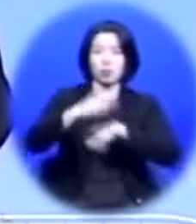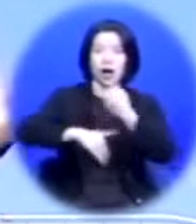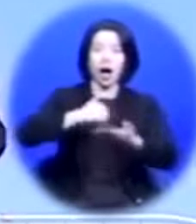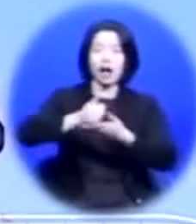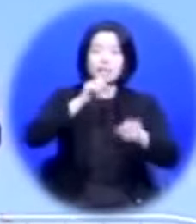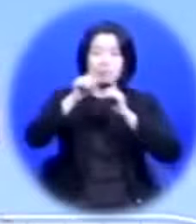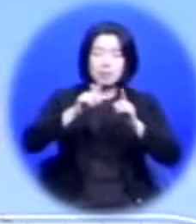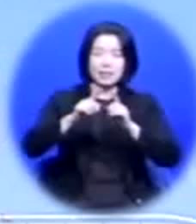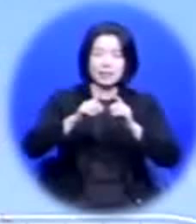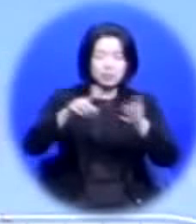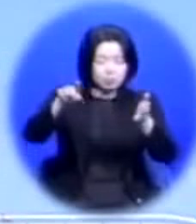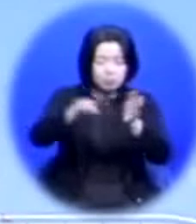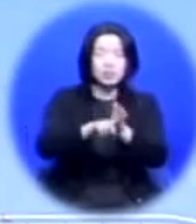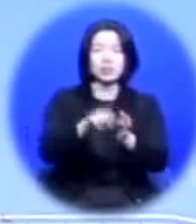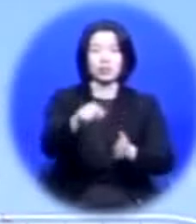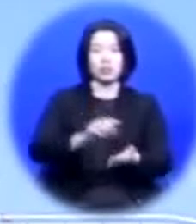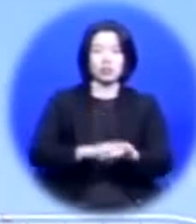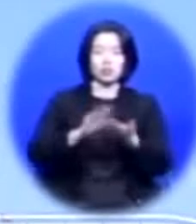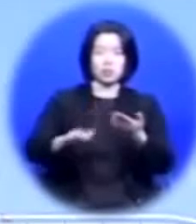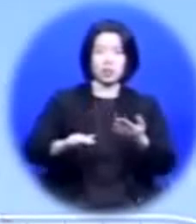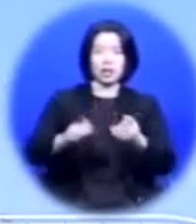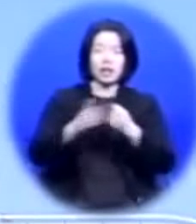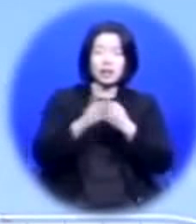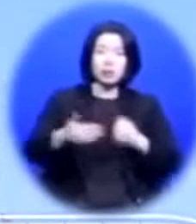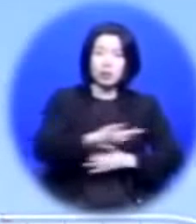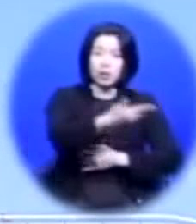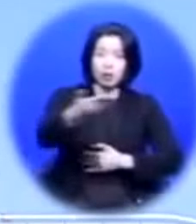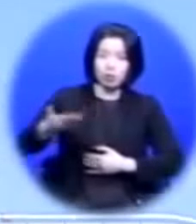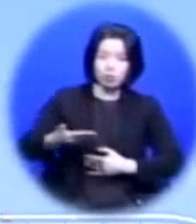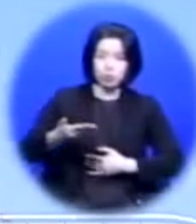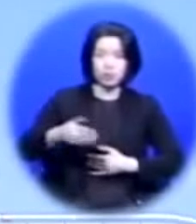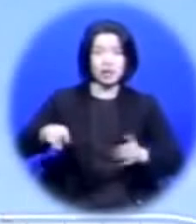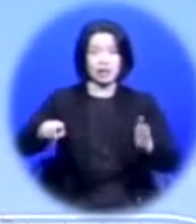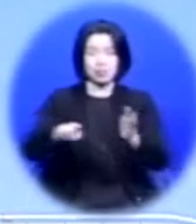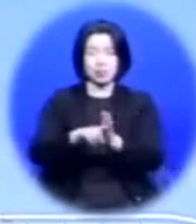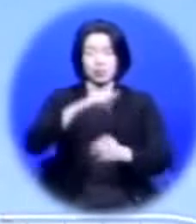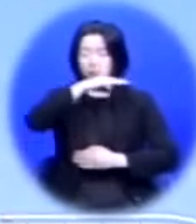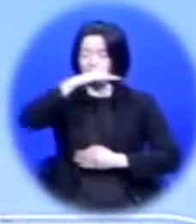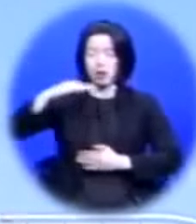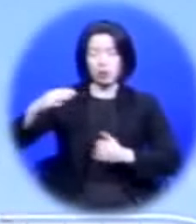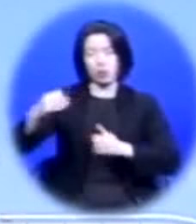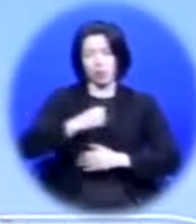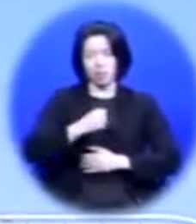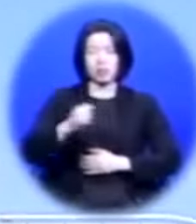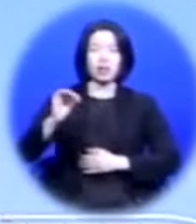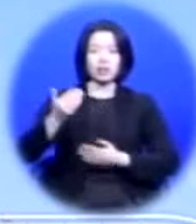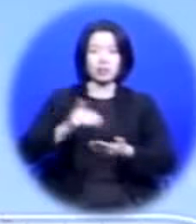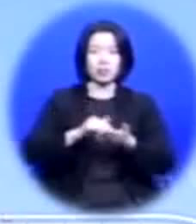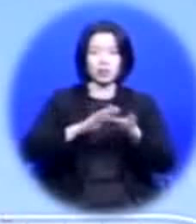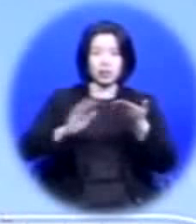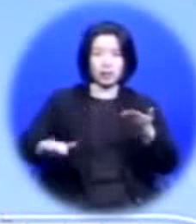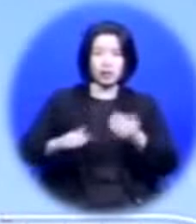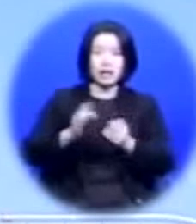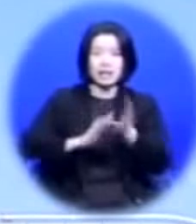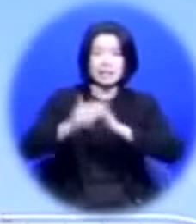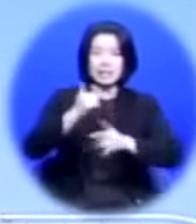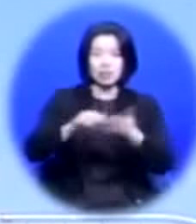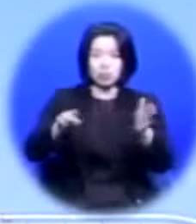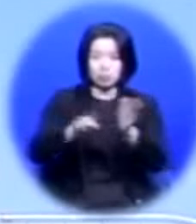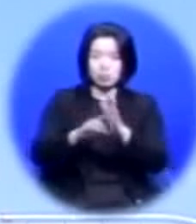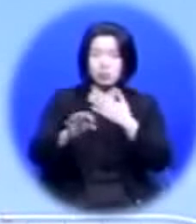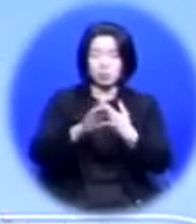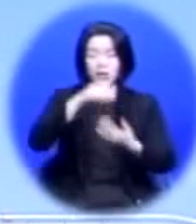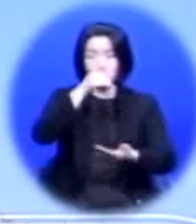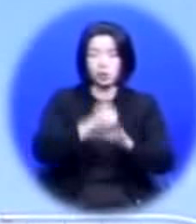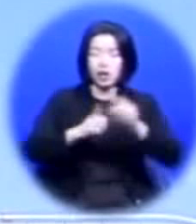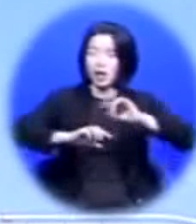아니고 거잖아요 그러므로 여러분들이 믿음은 바로 가지셔야 합니다 예수를 믿으면 죄를 짓지 않게